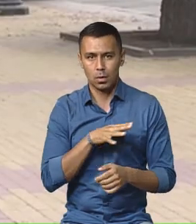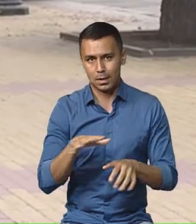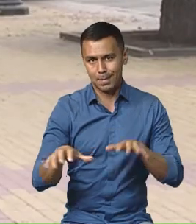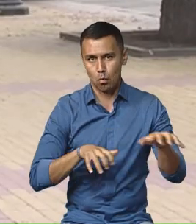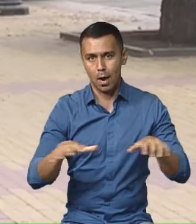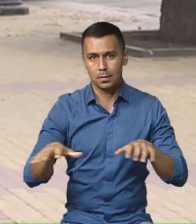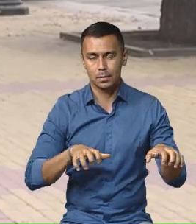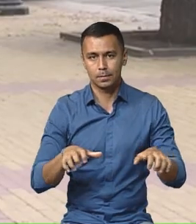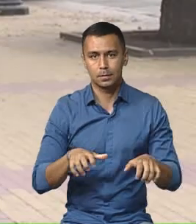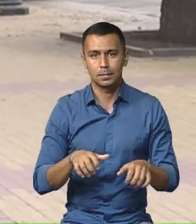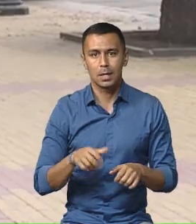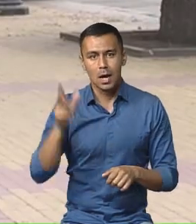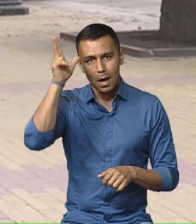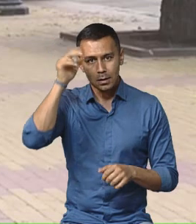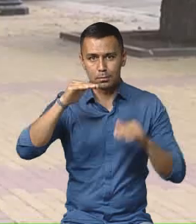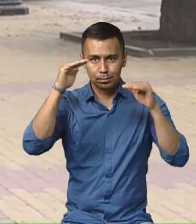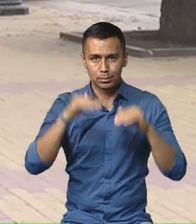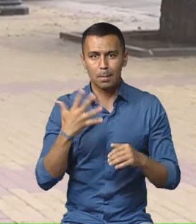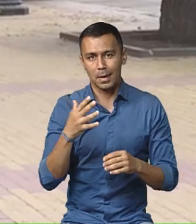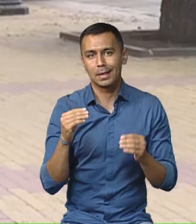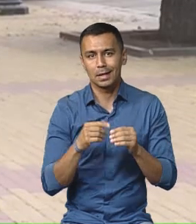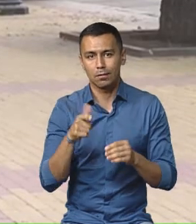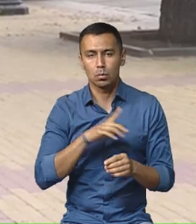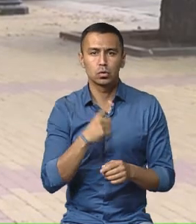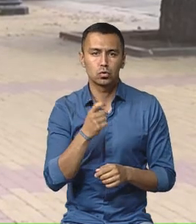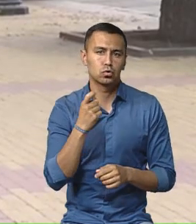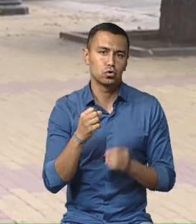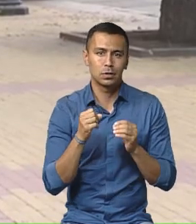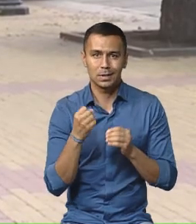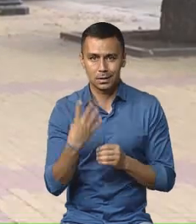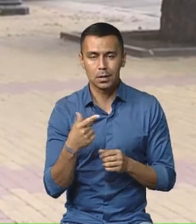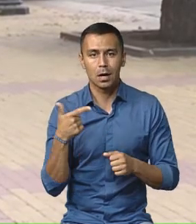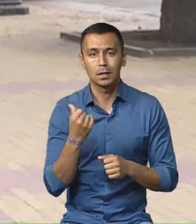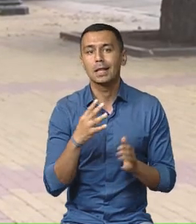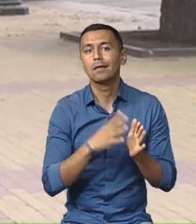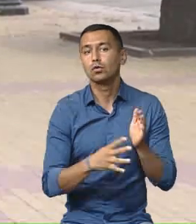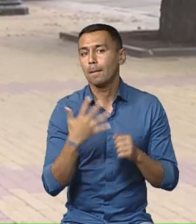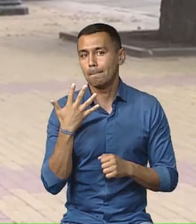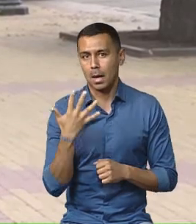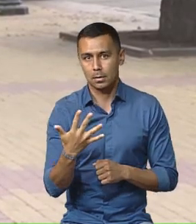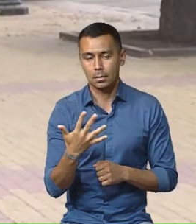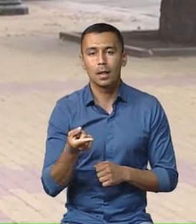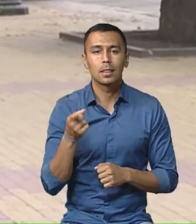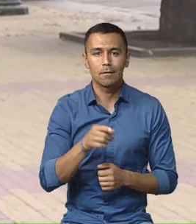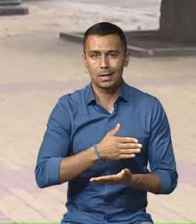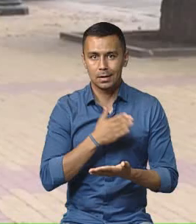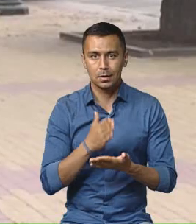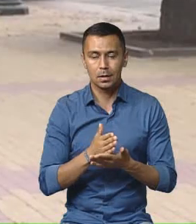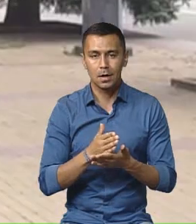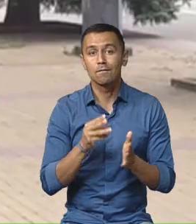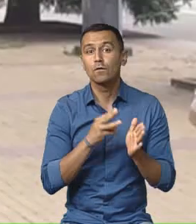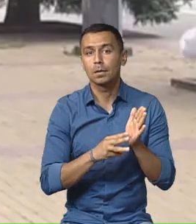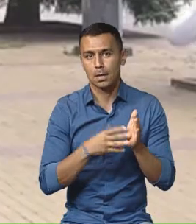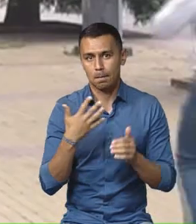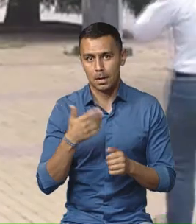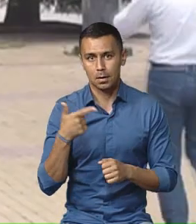спекуляції. Гречка впала на 5-10 гривень, вона була 100-114 гривень, зараз 95, навіть є